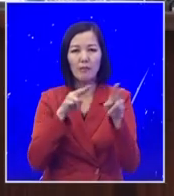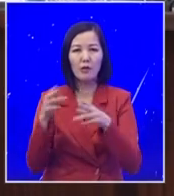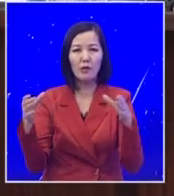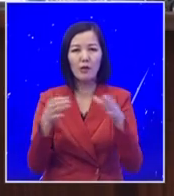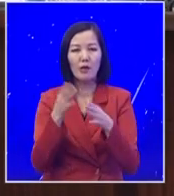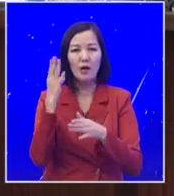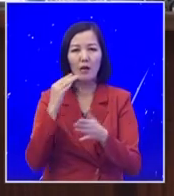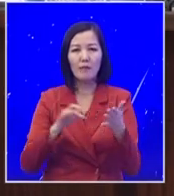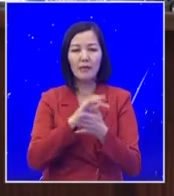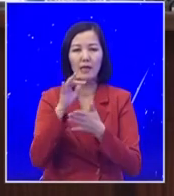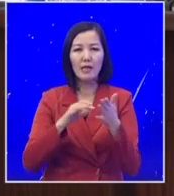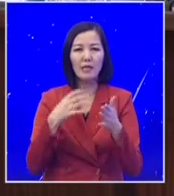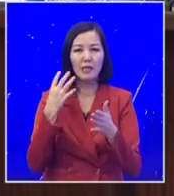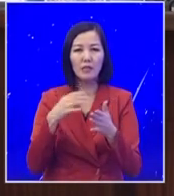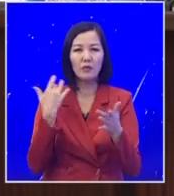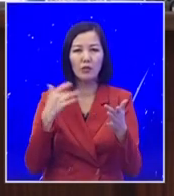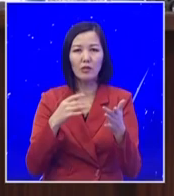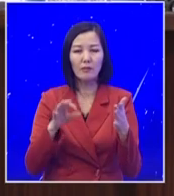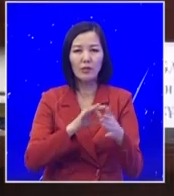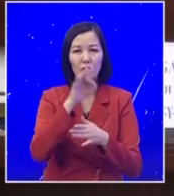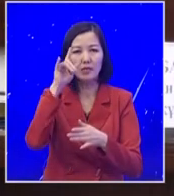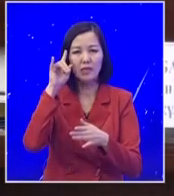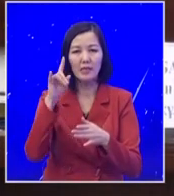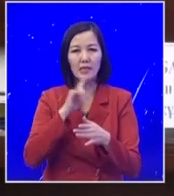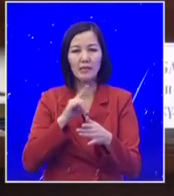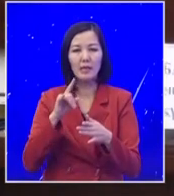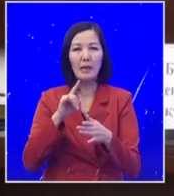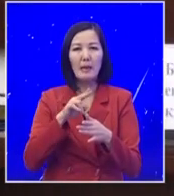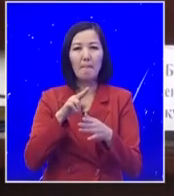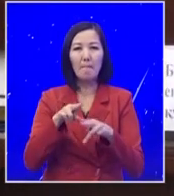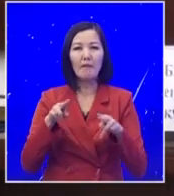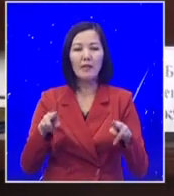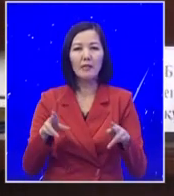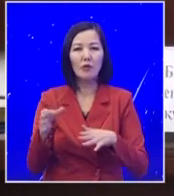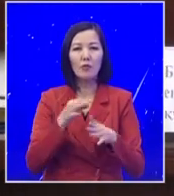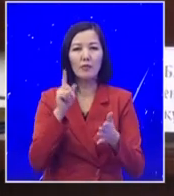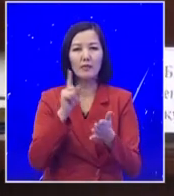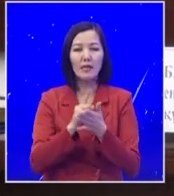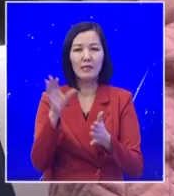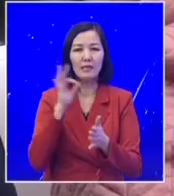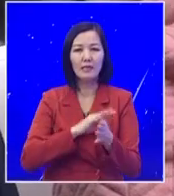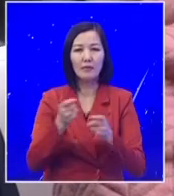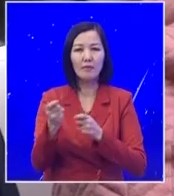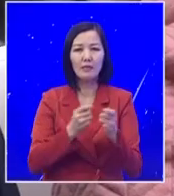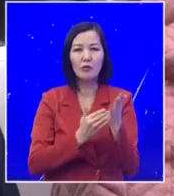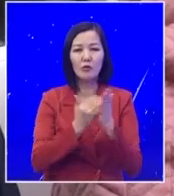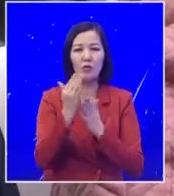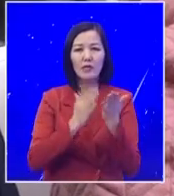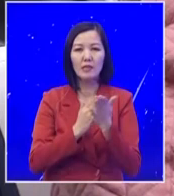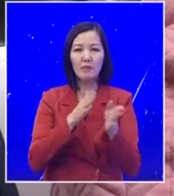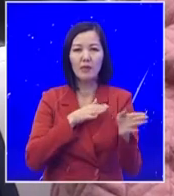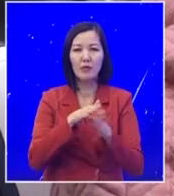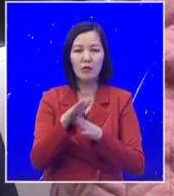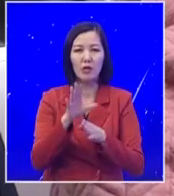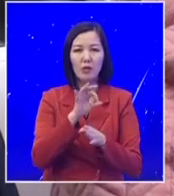комитетінде, Алматы қаласы және Қызылорда, Жамбыл, Шығыс Қазақстан, Павлодар облыстары салық, кірістер басқармаларында жоғары лауазымды